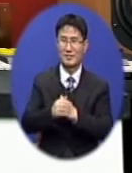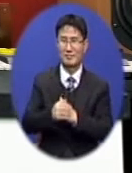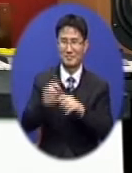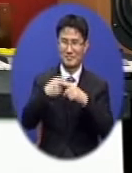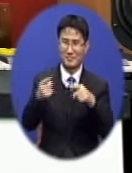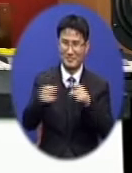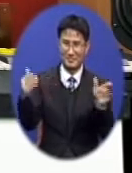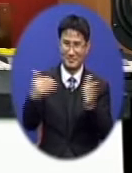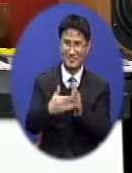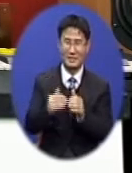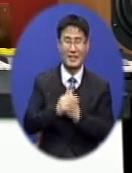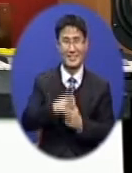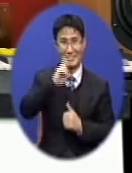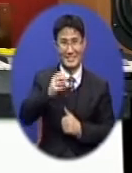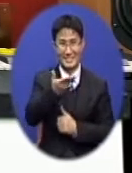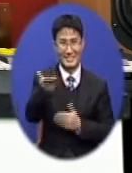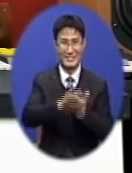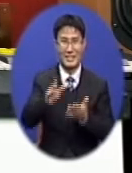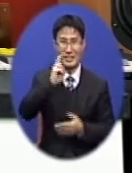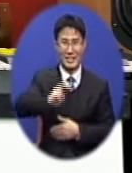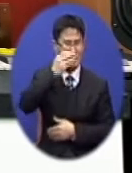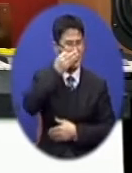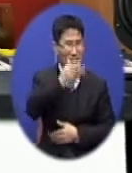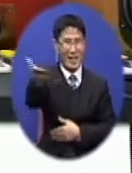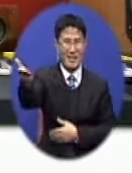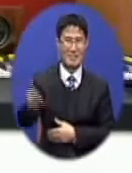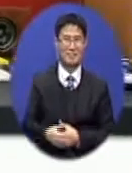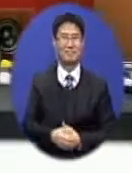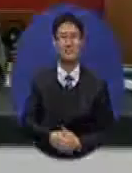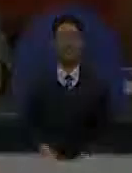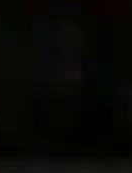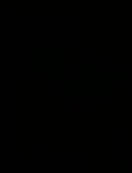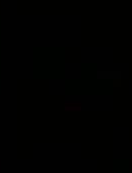심사 완료됩니다. 네, 음악 드리겠습니다. 음악 주세요.